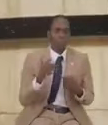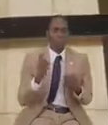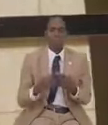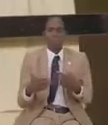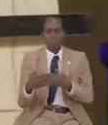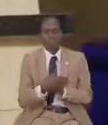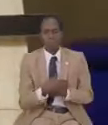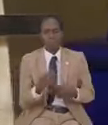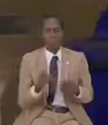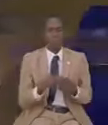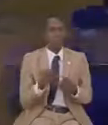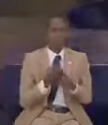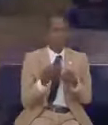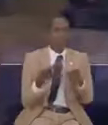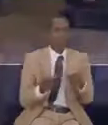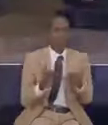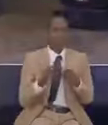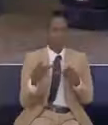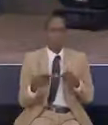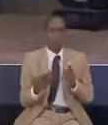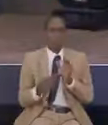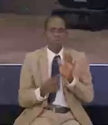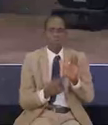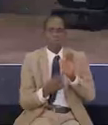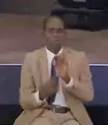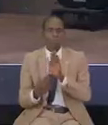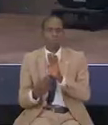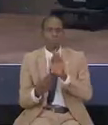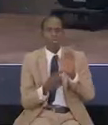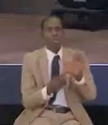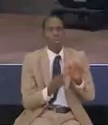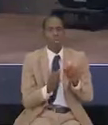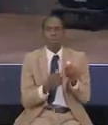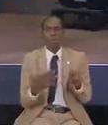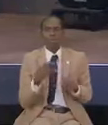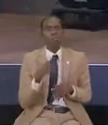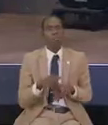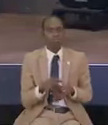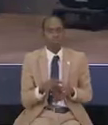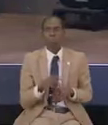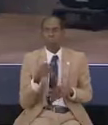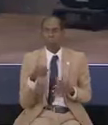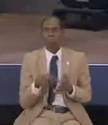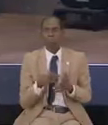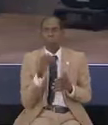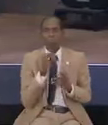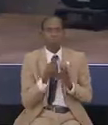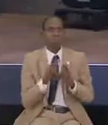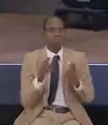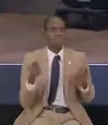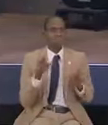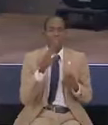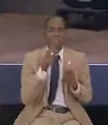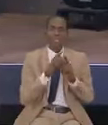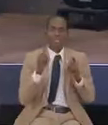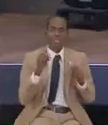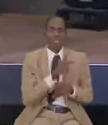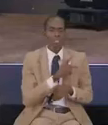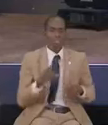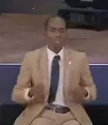et puis il allait partir lui aura montré tout chose et puis il secoue leur tête ah c'est grand tu es grand roi